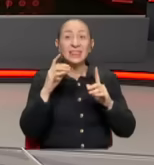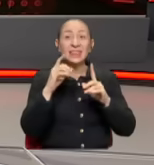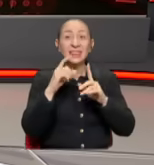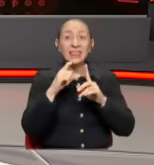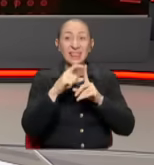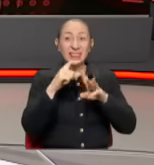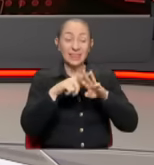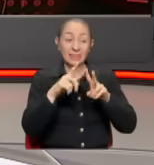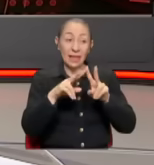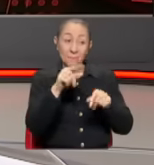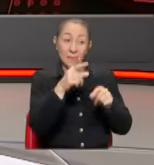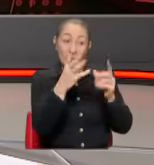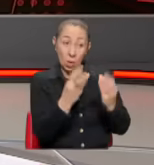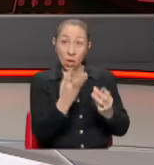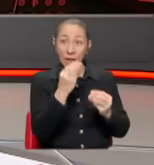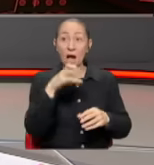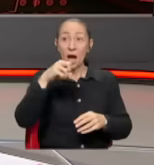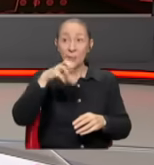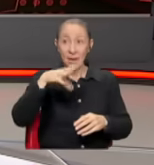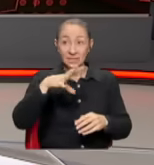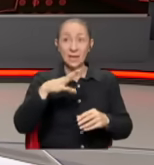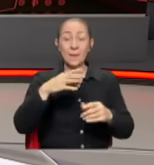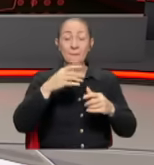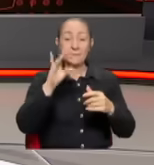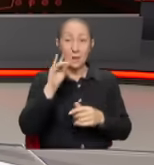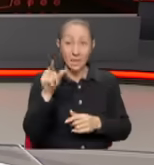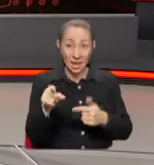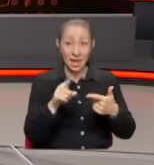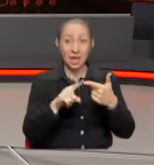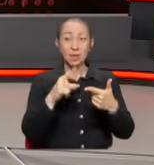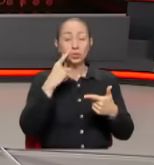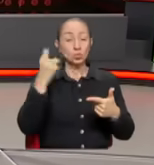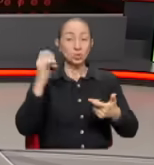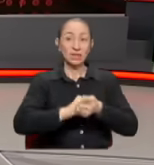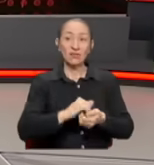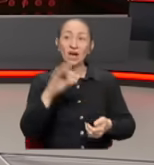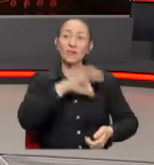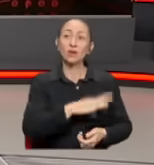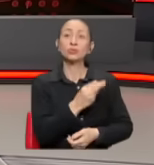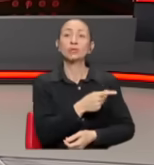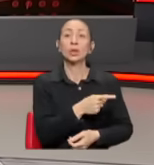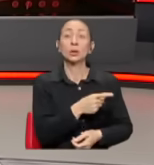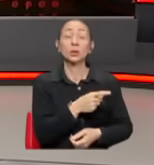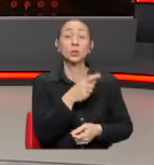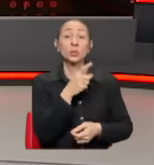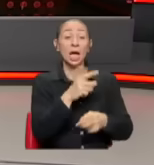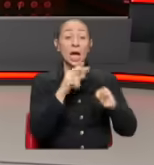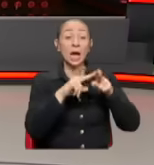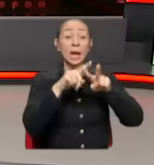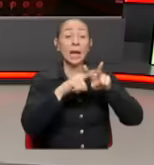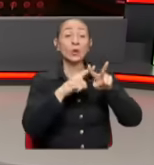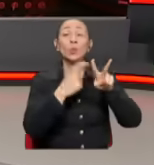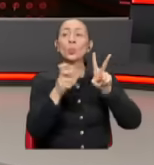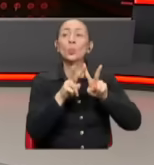demlenenler, demek ki demlenenler AK Parti, Milliyetçi Hareket Partisi, Cumhur İttifakı. Bu arada kayyumlar filan